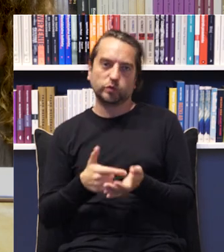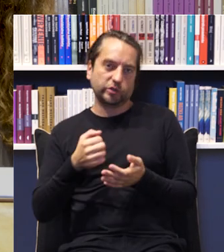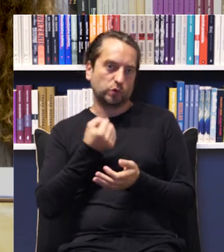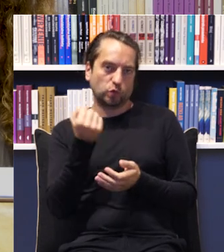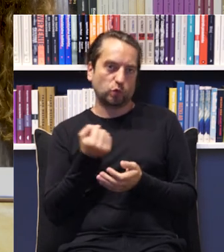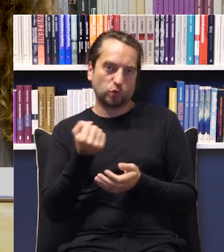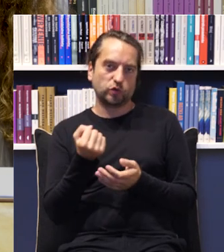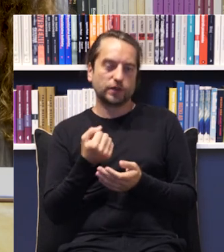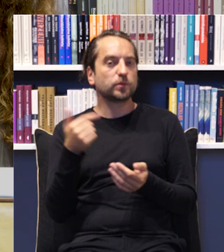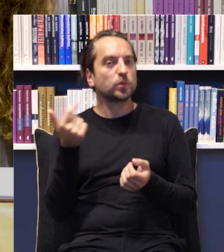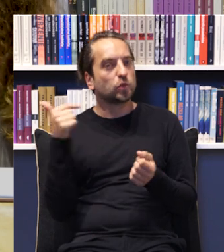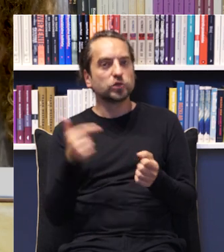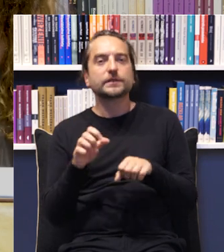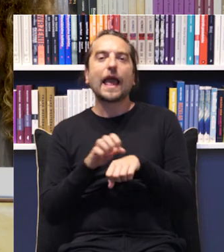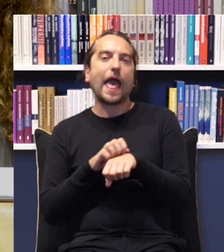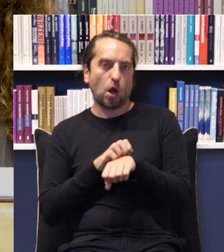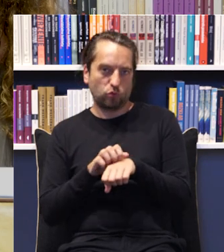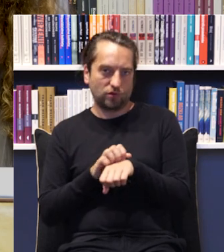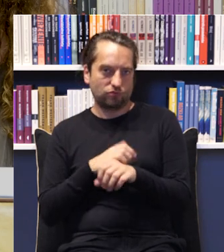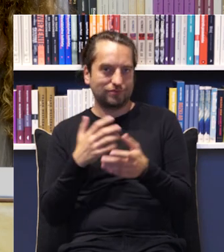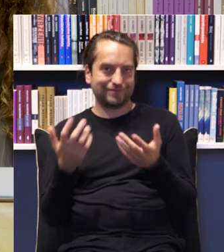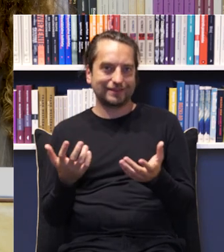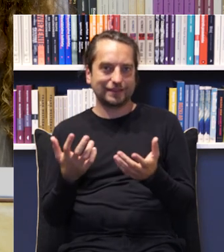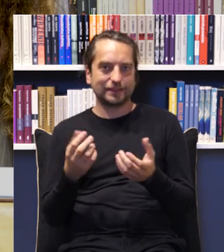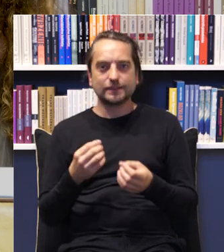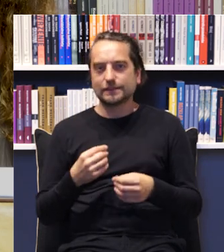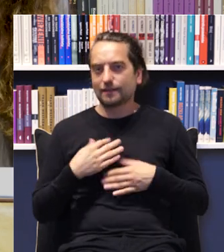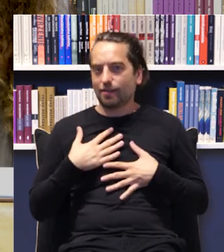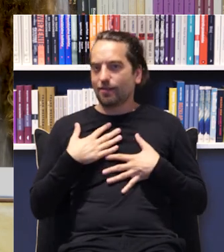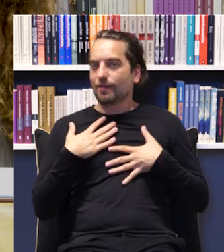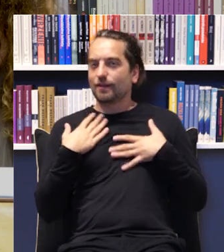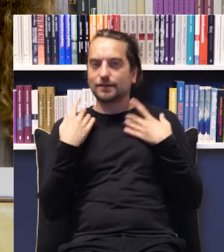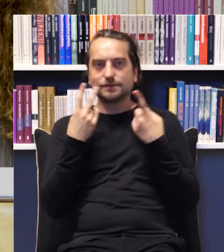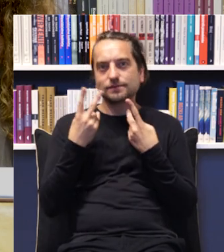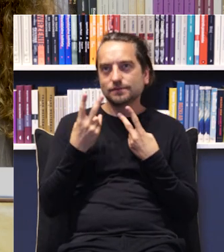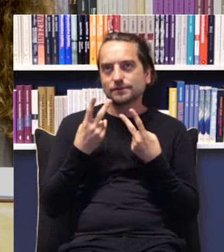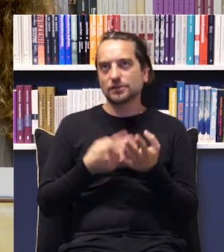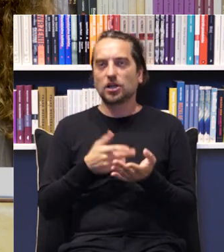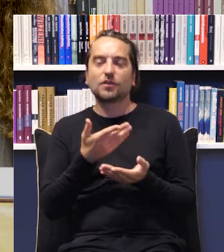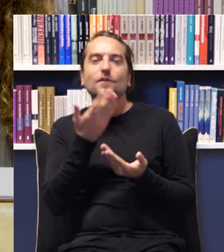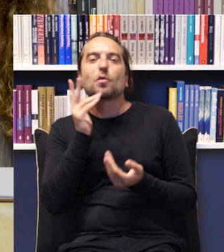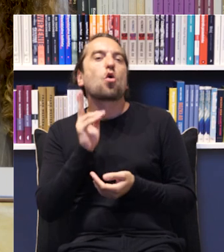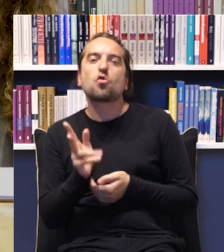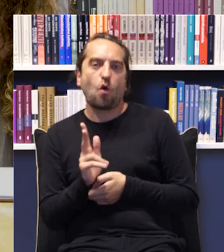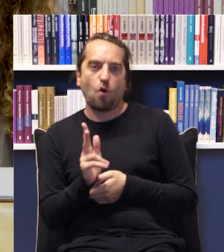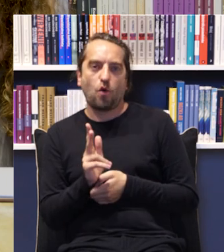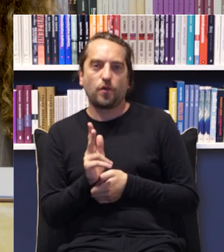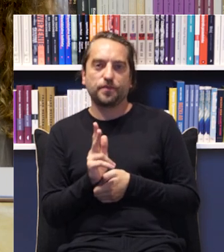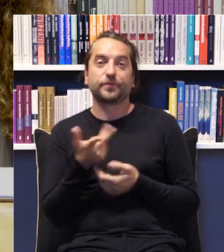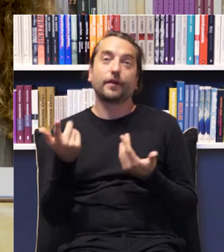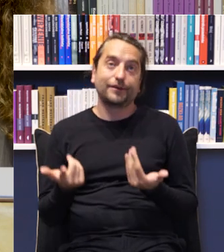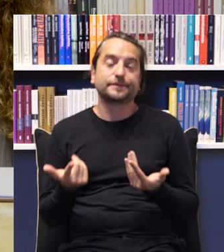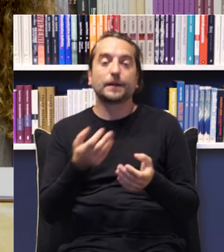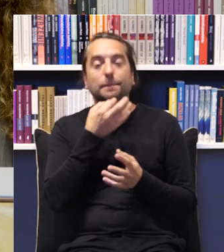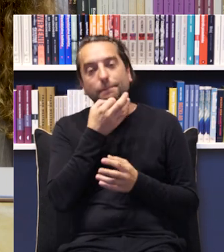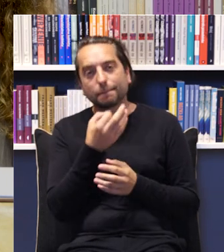być erotyczny, co jest rozumiane przez podniecający, nie wiadomo dla kogo, bo jakby znowu, to